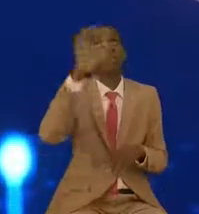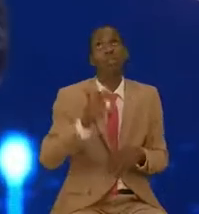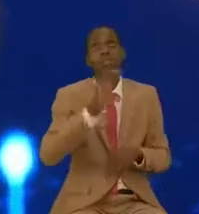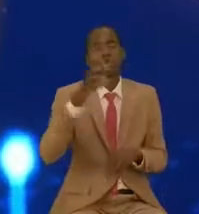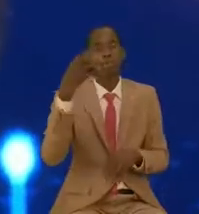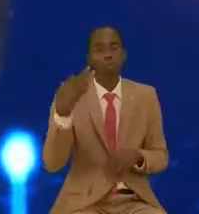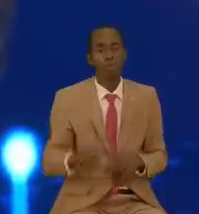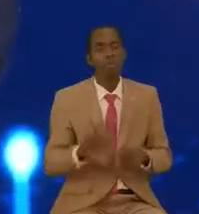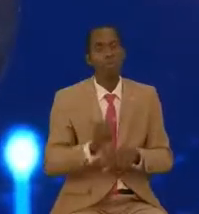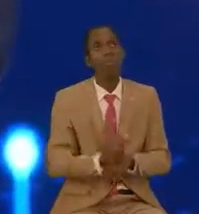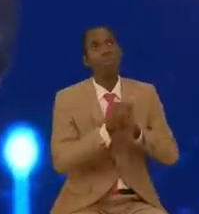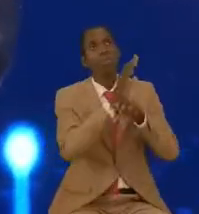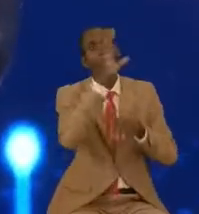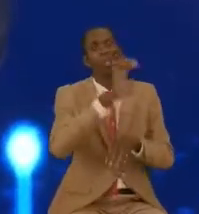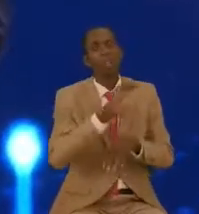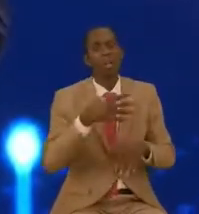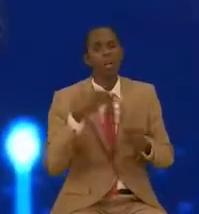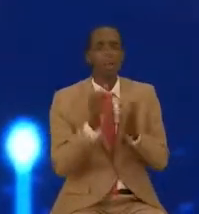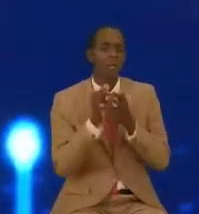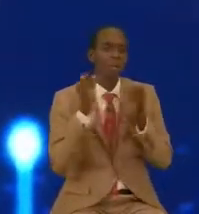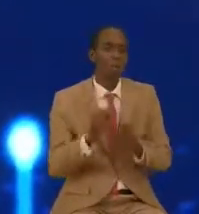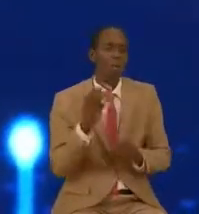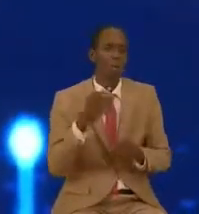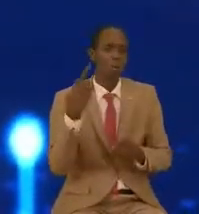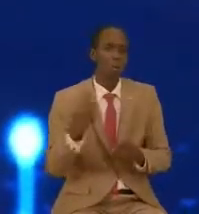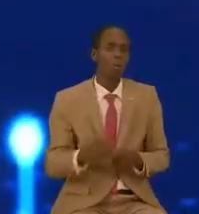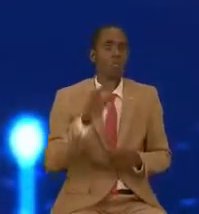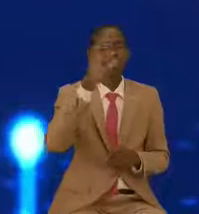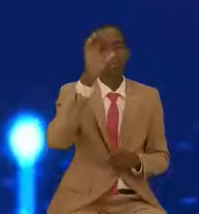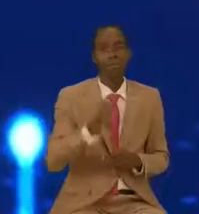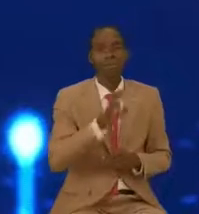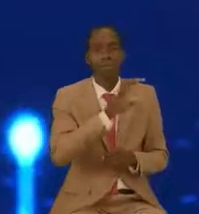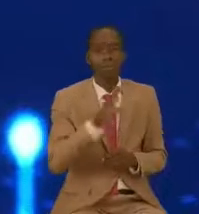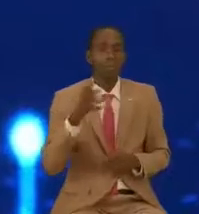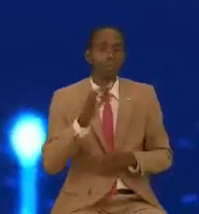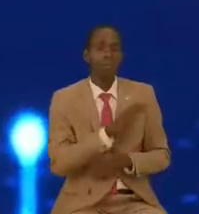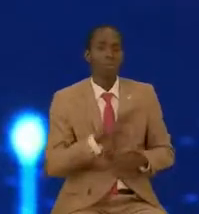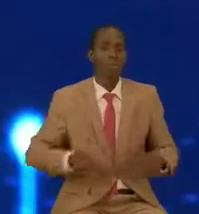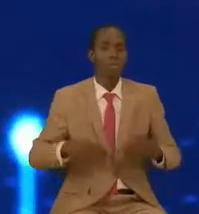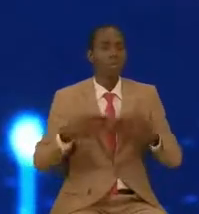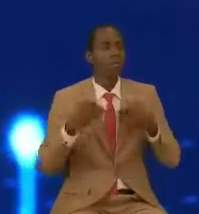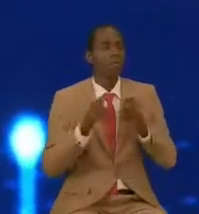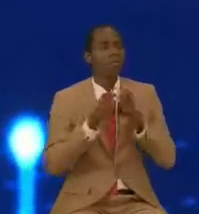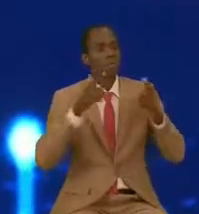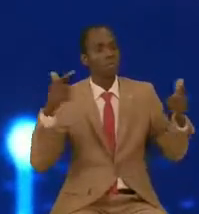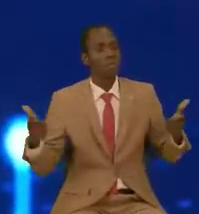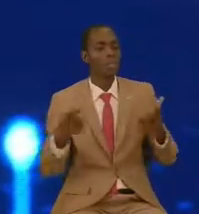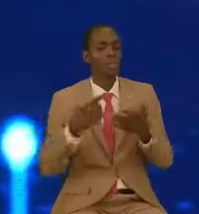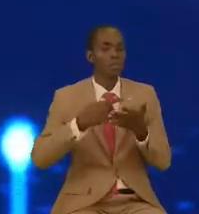calvaire. Et ce pouvoir de la croix de Christ a une